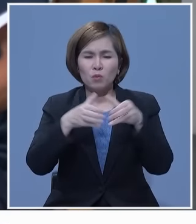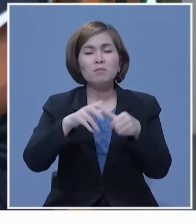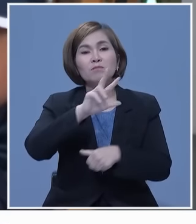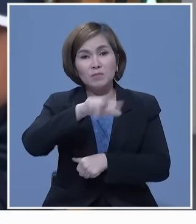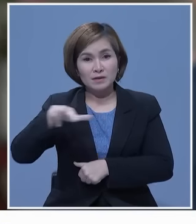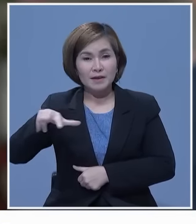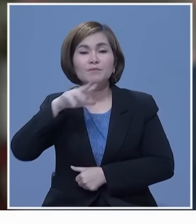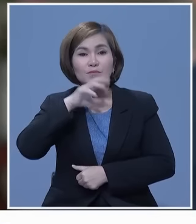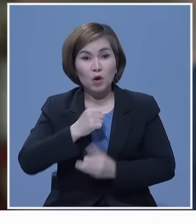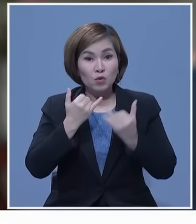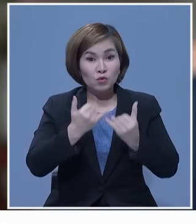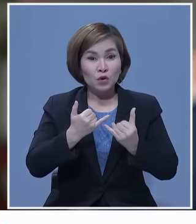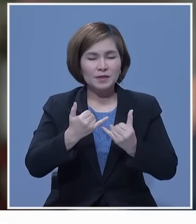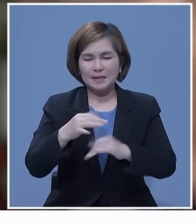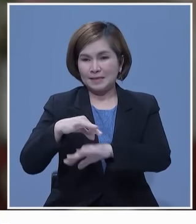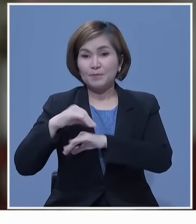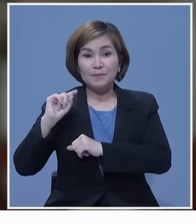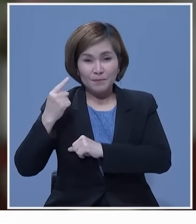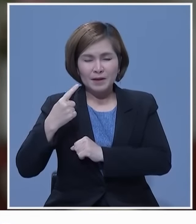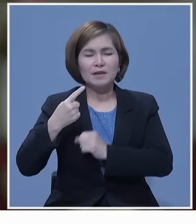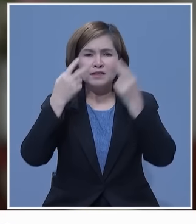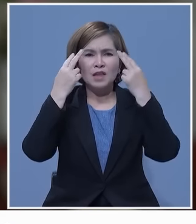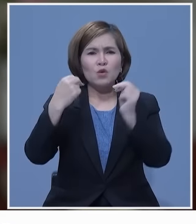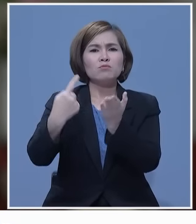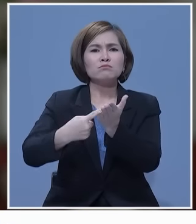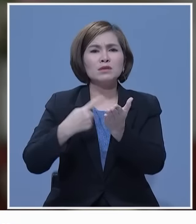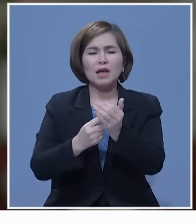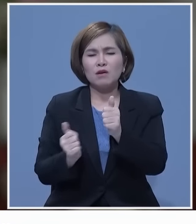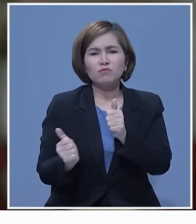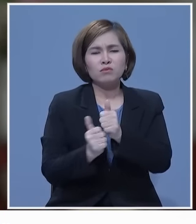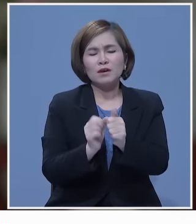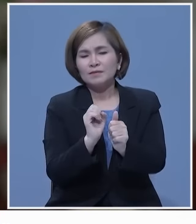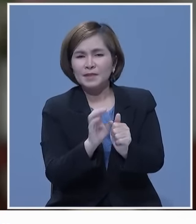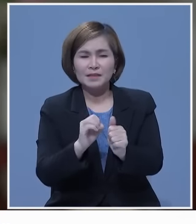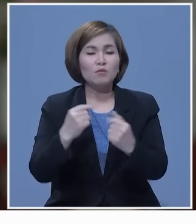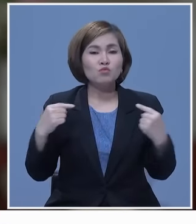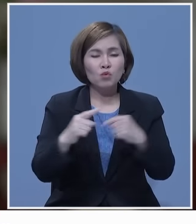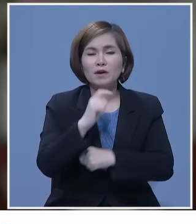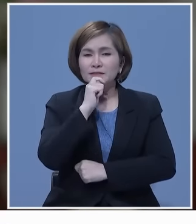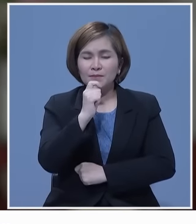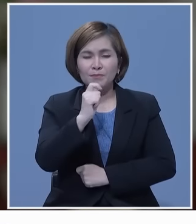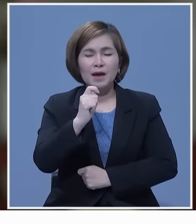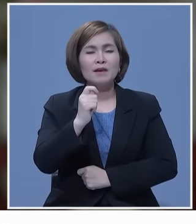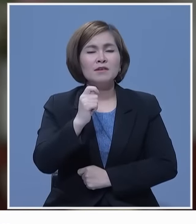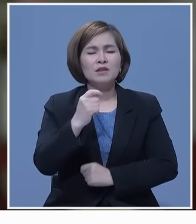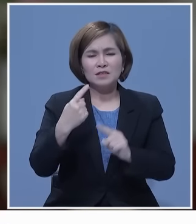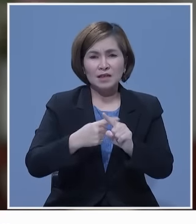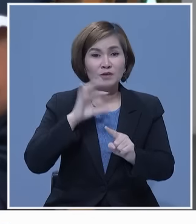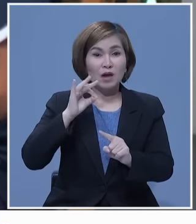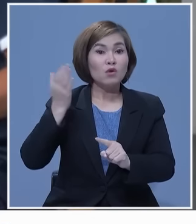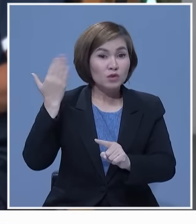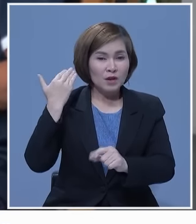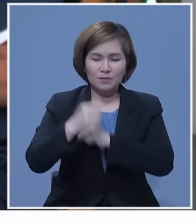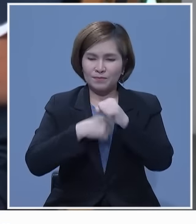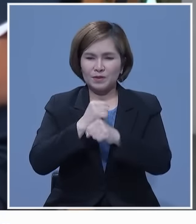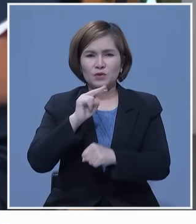นะคะซึ่งปัจจุบันรับตำแหน่งที่ปรึกษาของนายกรัฐมนตรีให้สัมภาษณ์กับรายการปิดไมค์ถามของเราเมื่อช่วงเดือนกันยายน